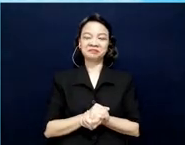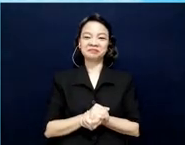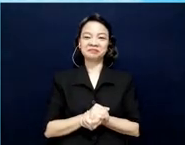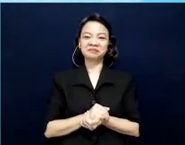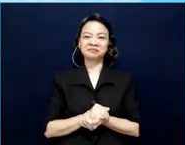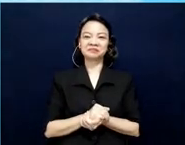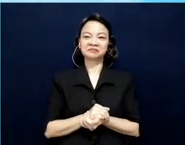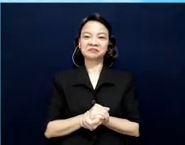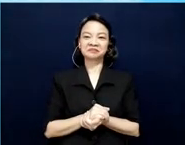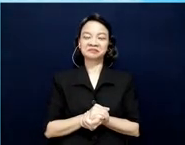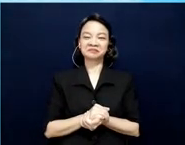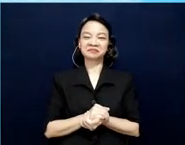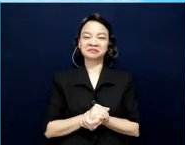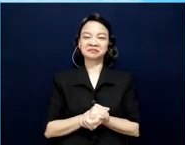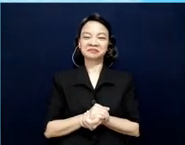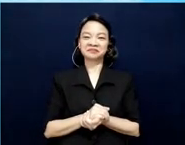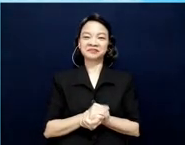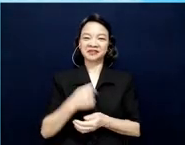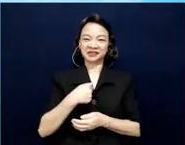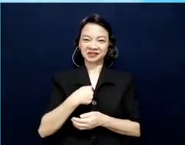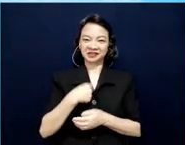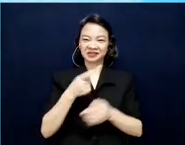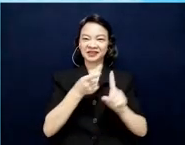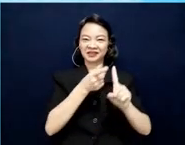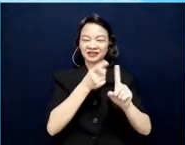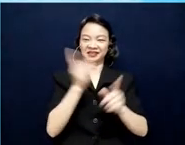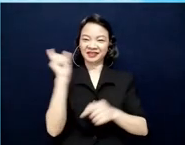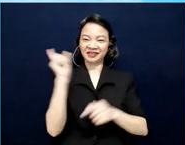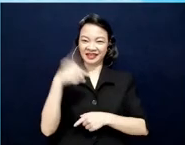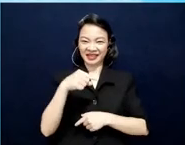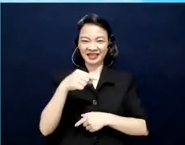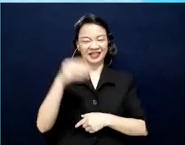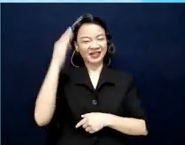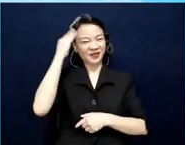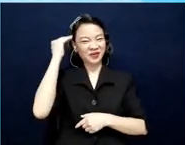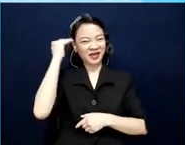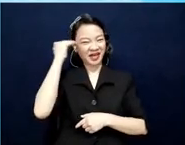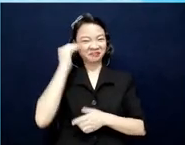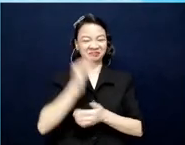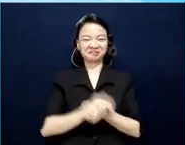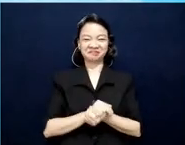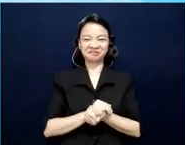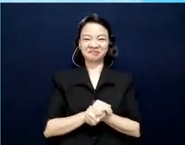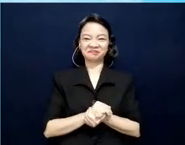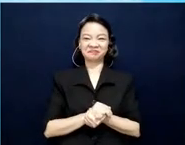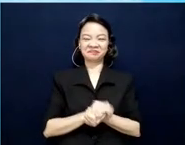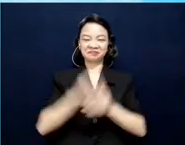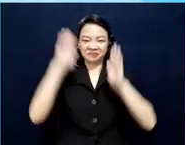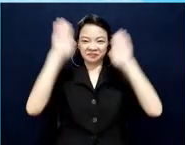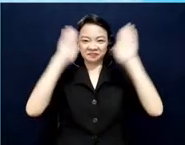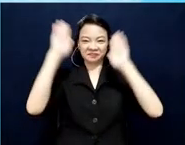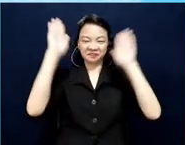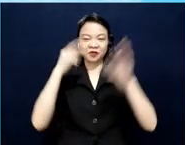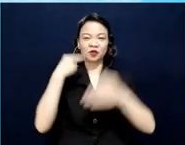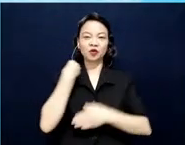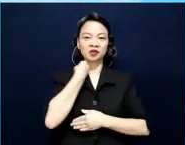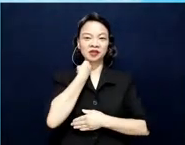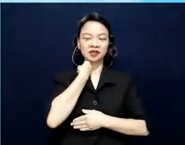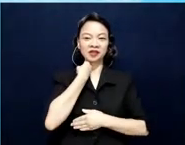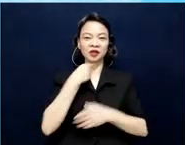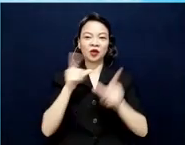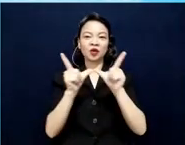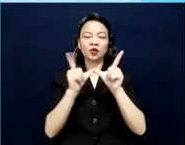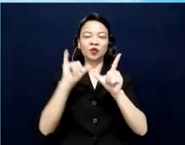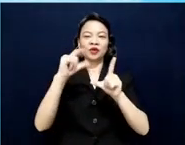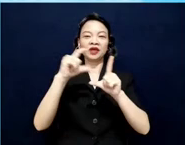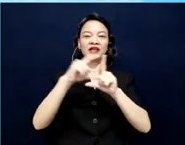Ya, yeah, I'm from Korea, yes. Baik, selanjutnya saya juga akan sapa Ibu Dr. Widyastuti MKM yang merupakan Kepala Dinas